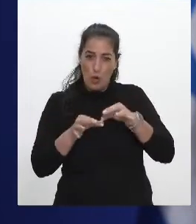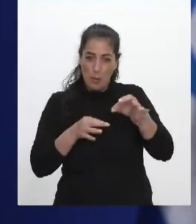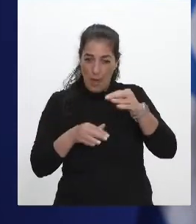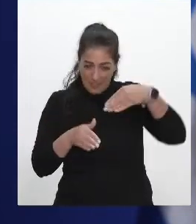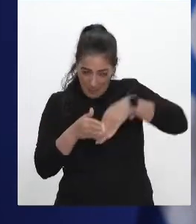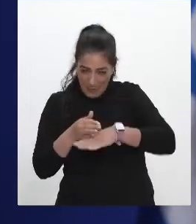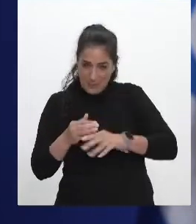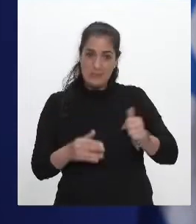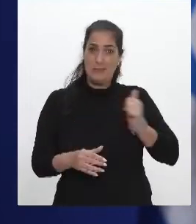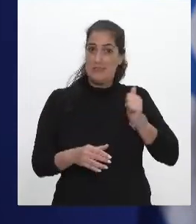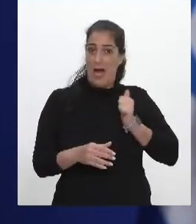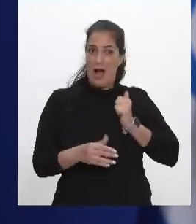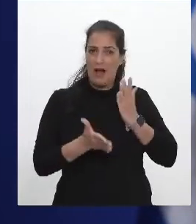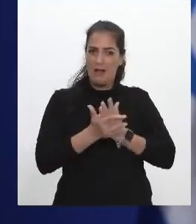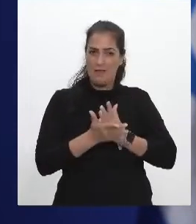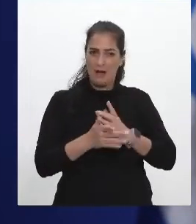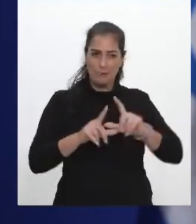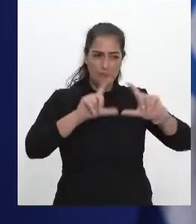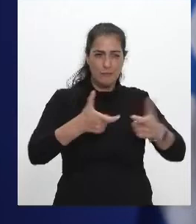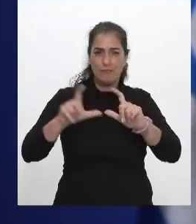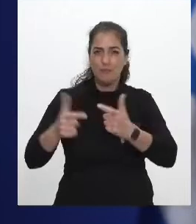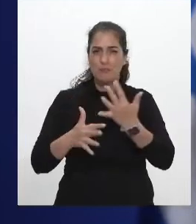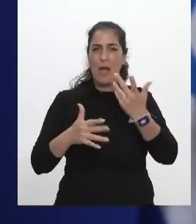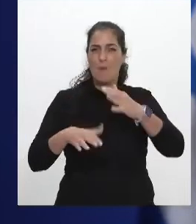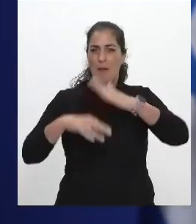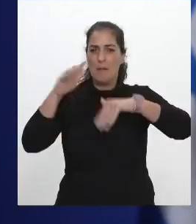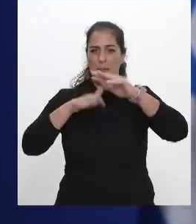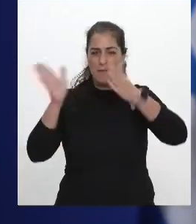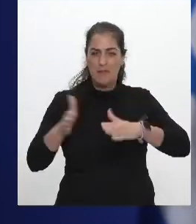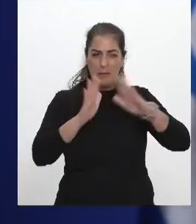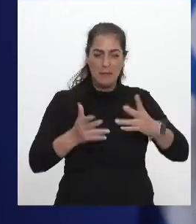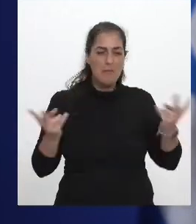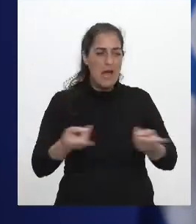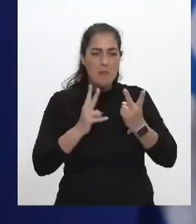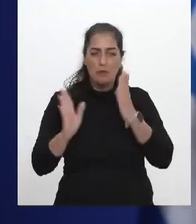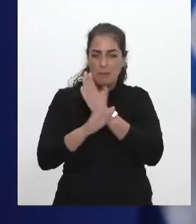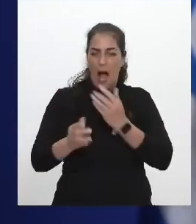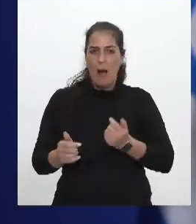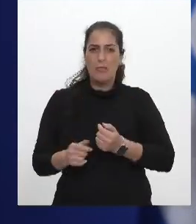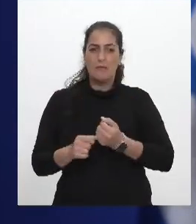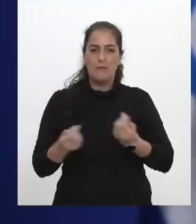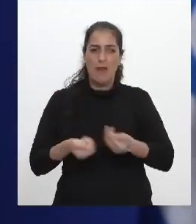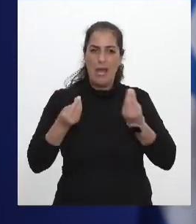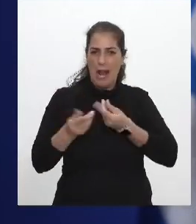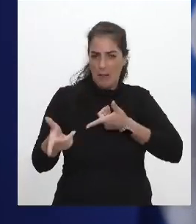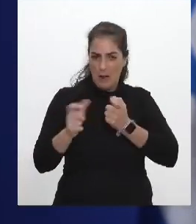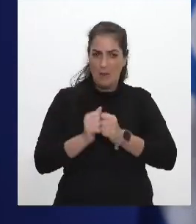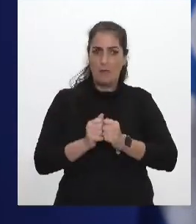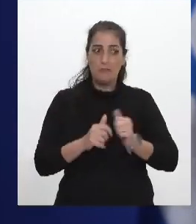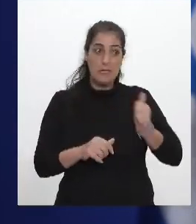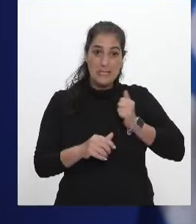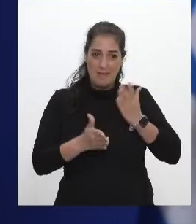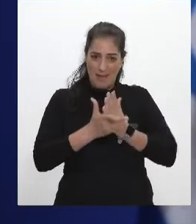כוחות של צהל פשטו על מספר מבנים לאיתור מחבלים ואמצעי לחימה הכוחות פרצו לתוך